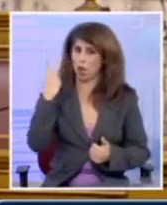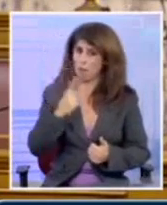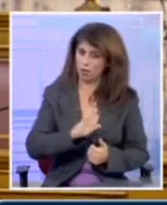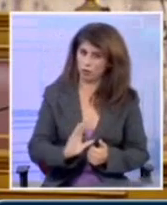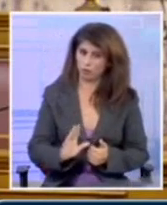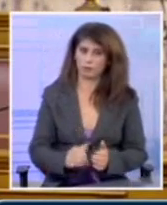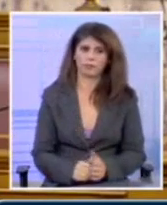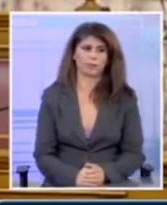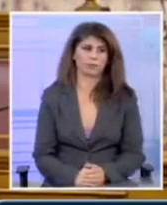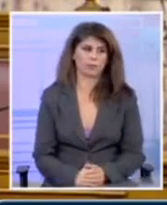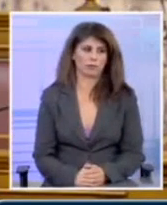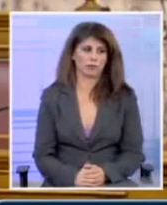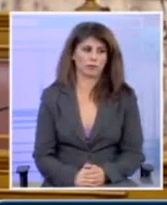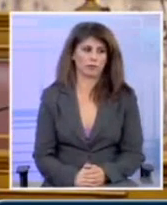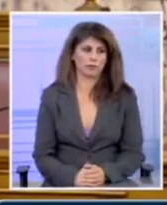του.